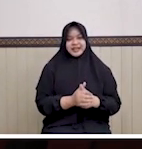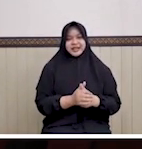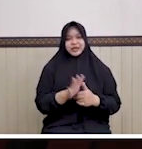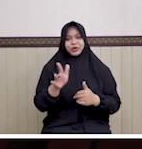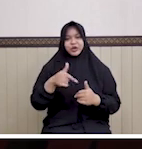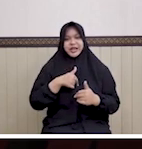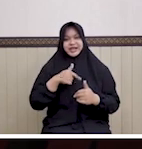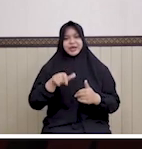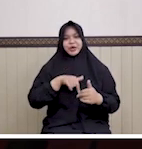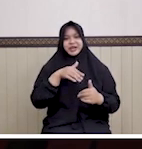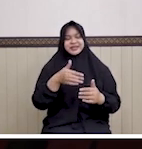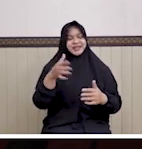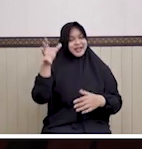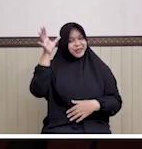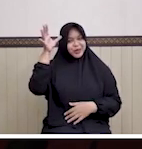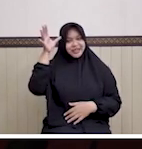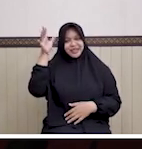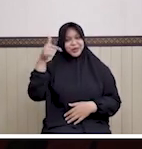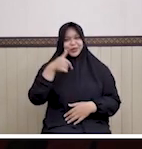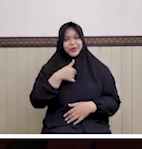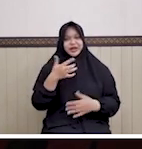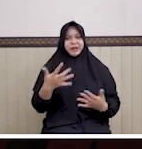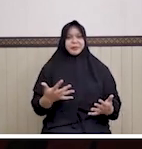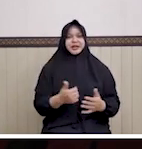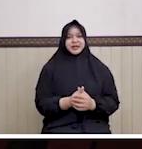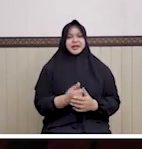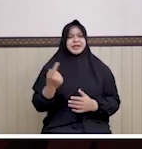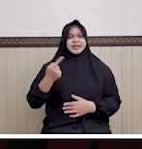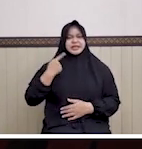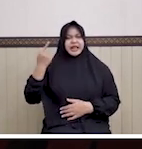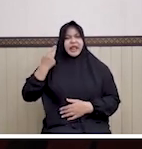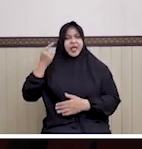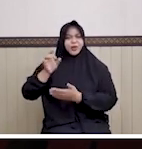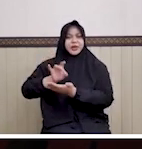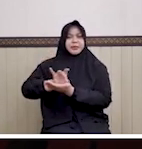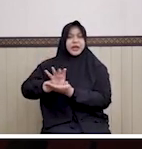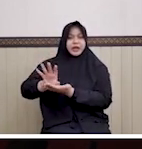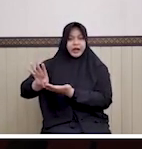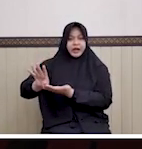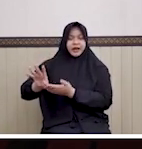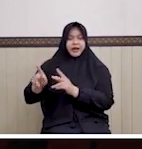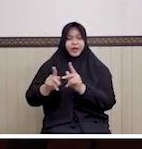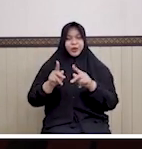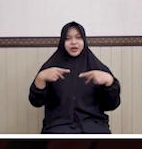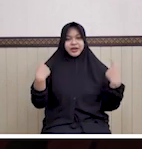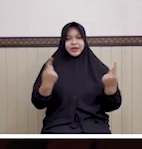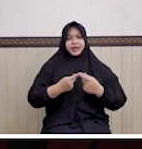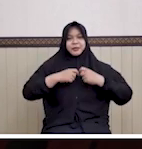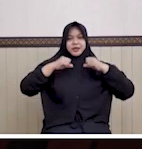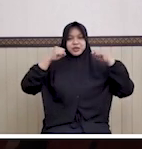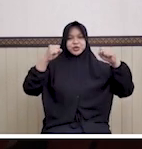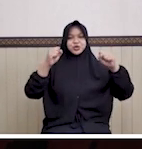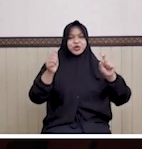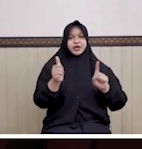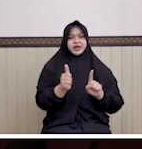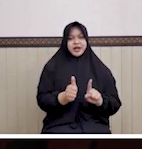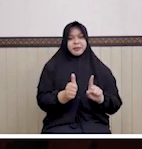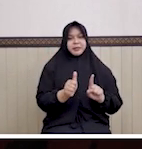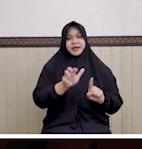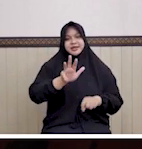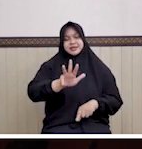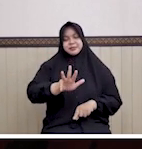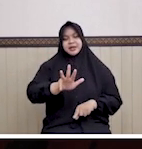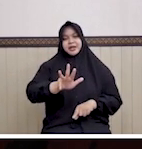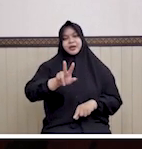Hayat dikandung badan saya juga enggak tahu karena selalu terpinggirkan kalau kita memperjuangkan 1690